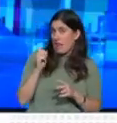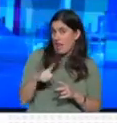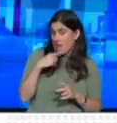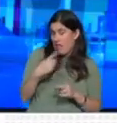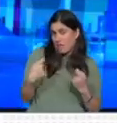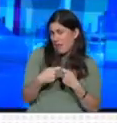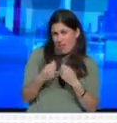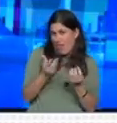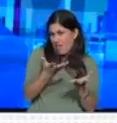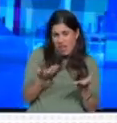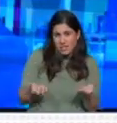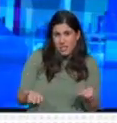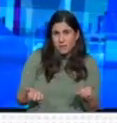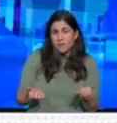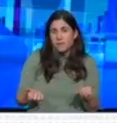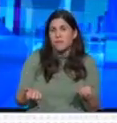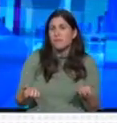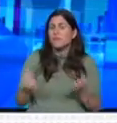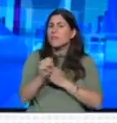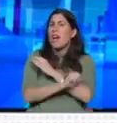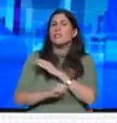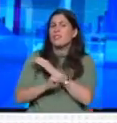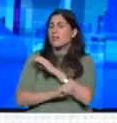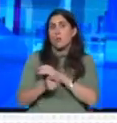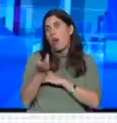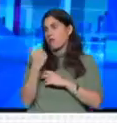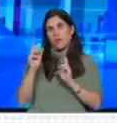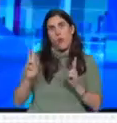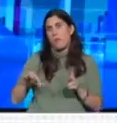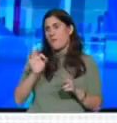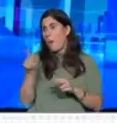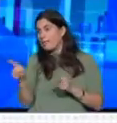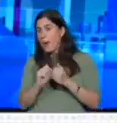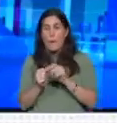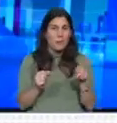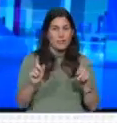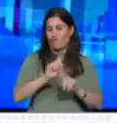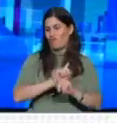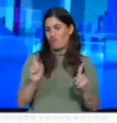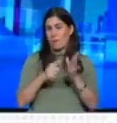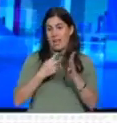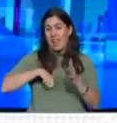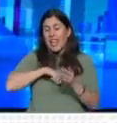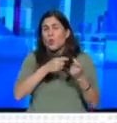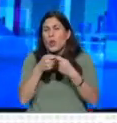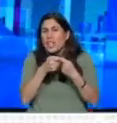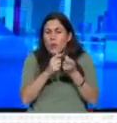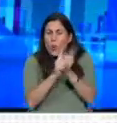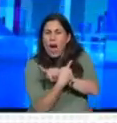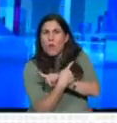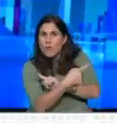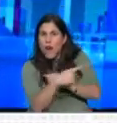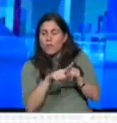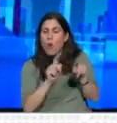בנוגע לדבר הזה. הסטודנטים לא היו רשאים לבחור בין החלופות, כי אנחנו ארגנו את החלופה הזאת כצו